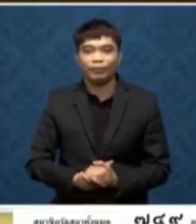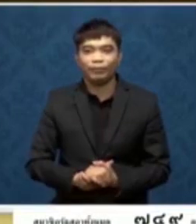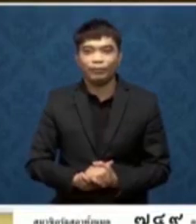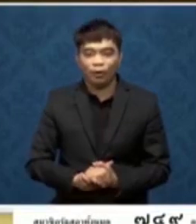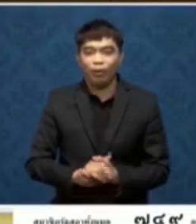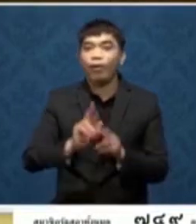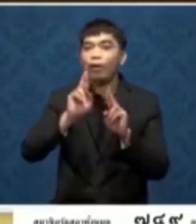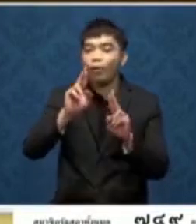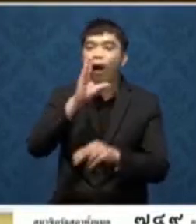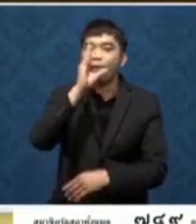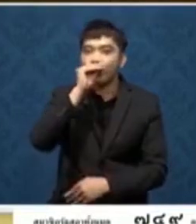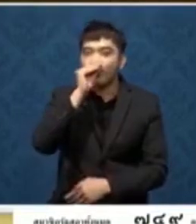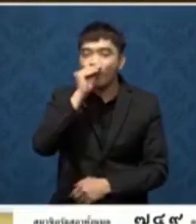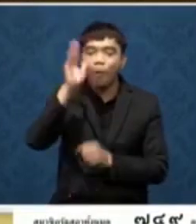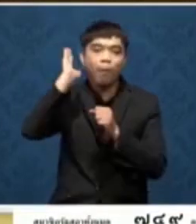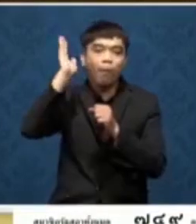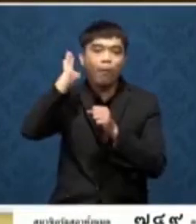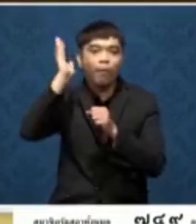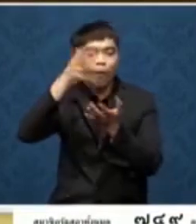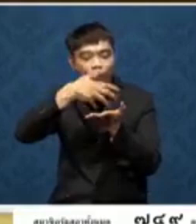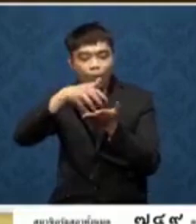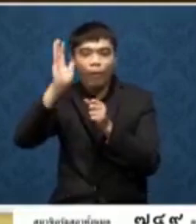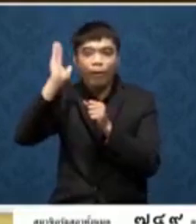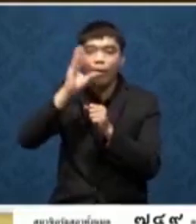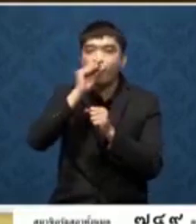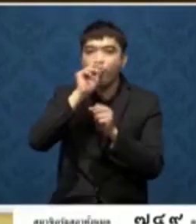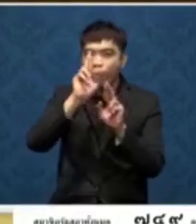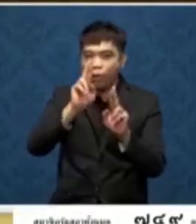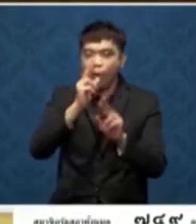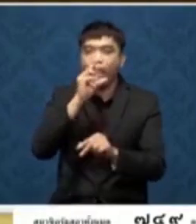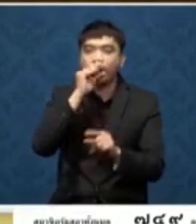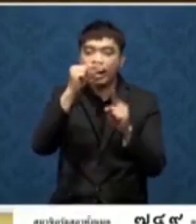มัดระวังในการกล่าวถ้อยคำหรือแถลงข้อเท็จจริงหรือแสดงความคิดเห็นหากถ้อย